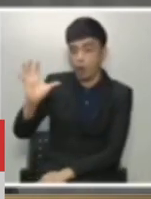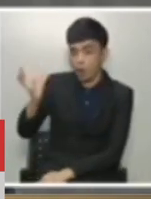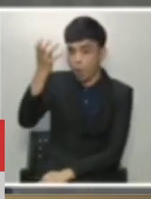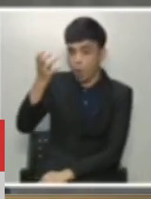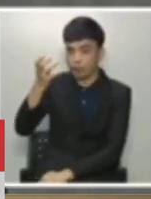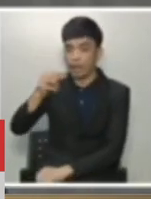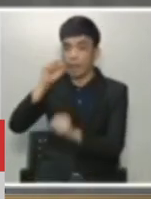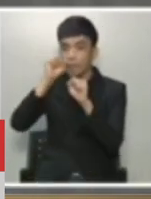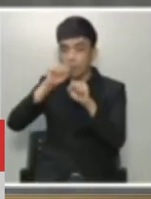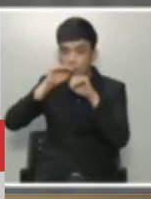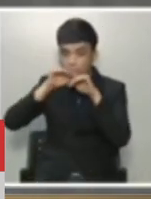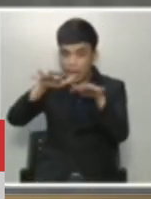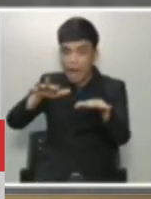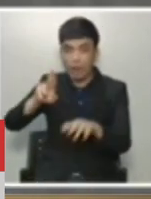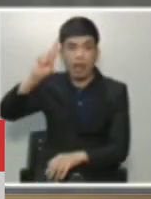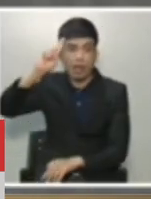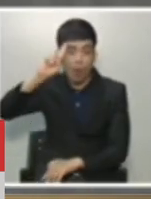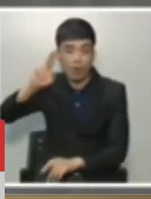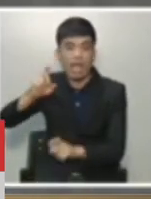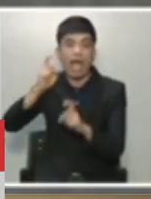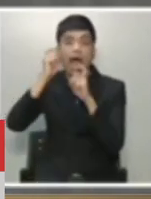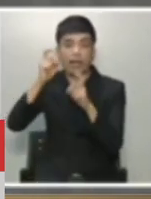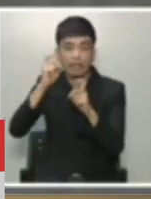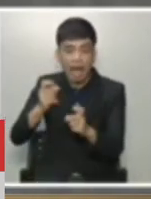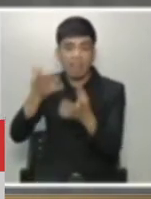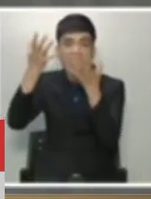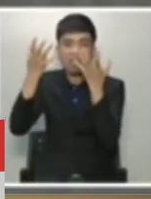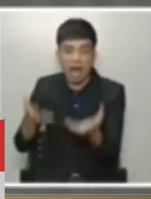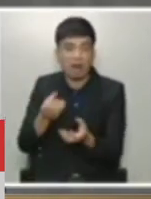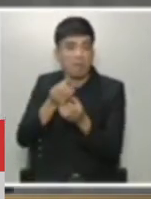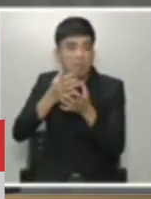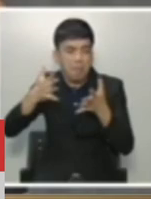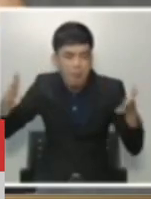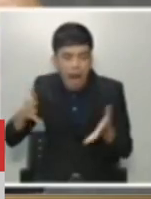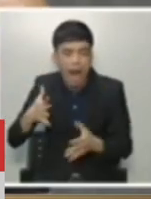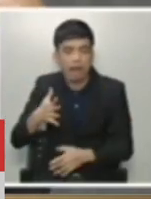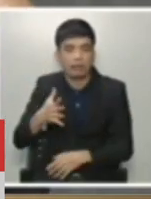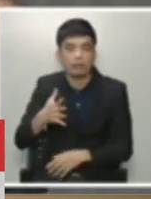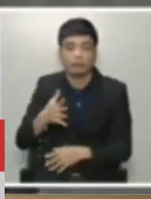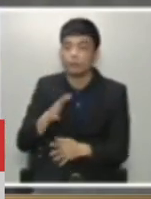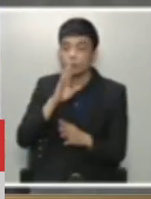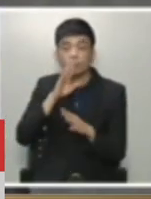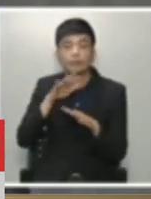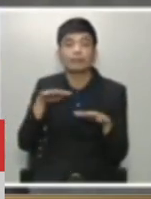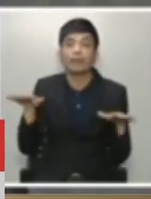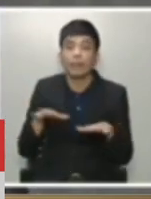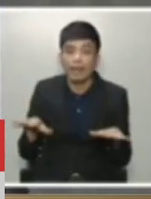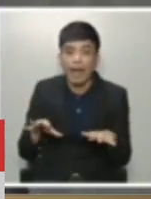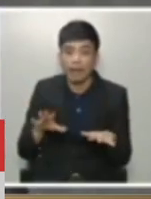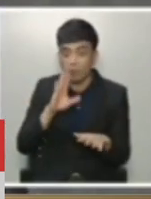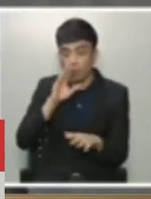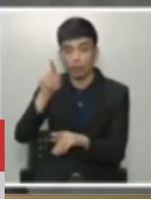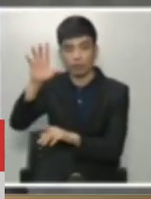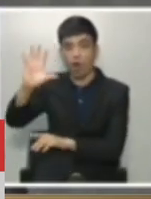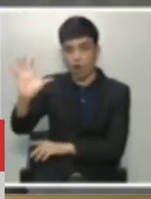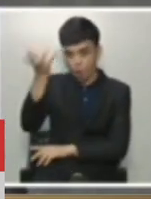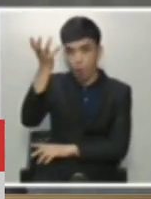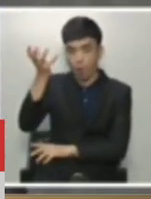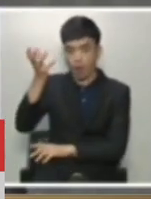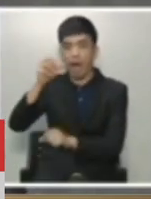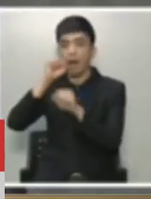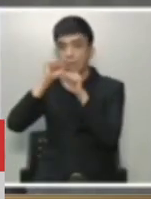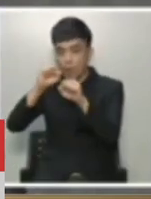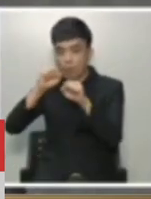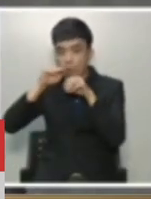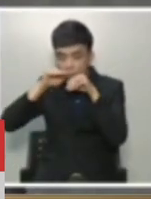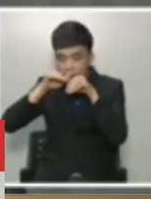ไม่จริงอยู่คำนี้เขาบอกแค่เสี่ยงครับถ้าเขาประกาศเราก็ต้องขยับขึ้นมานี่โชคดีนะครับท่าน